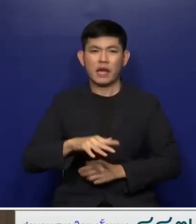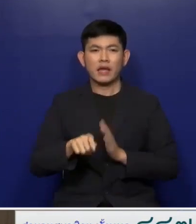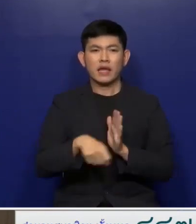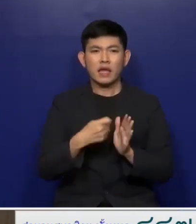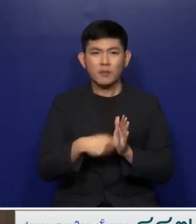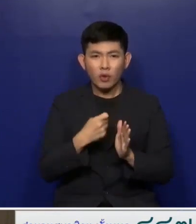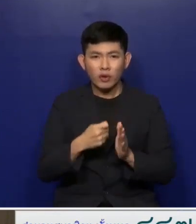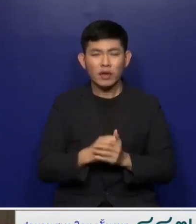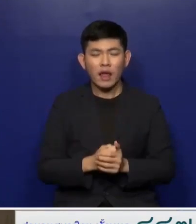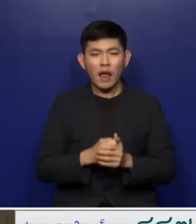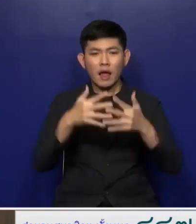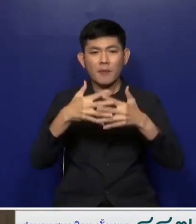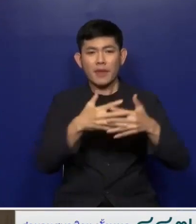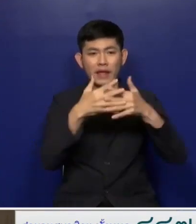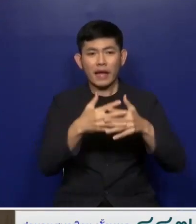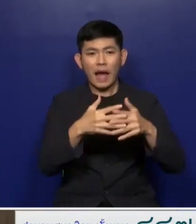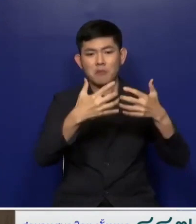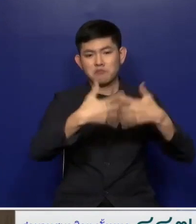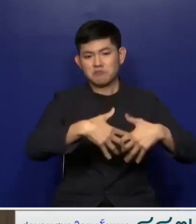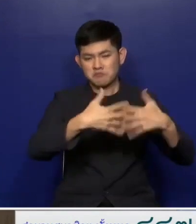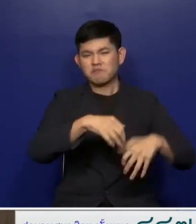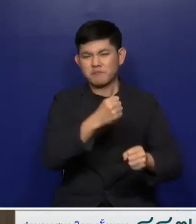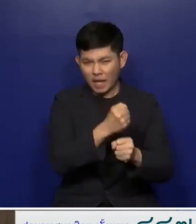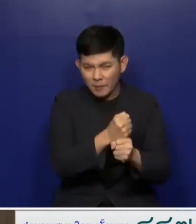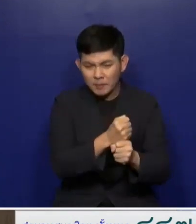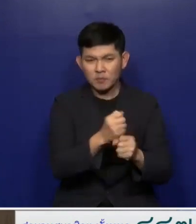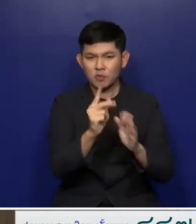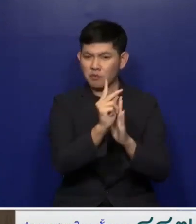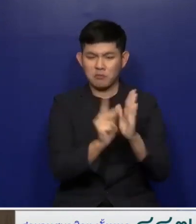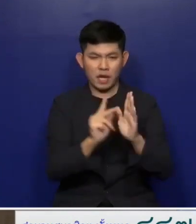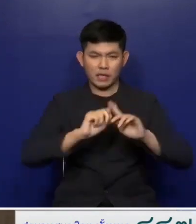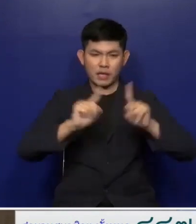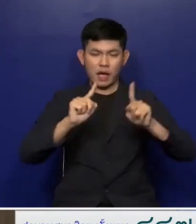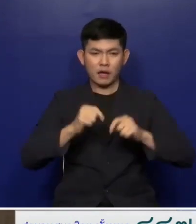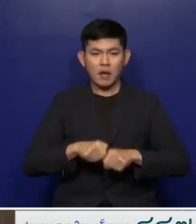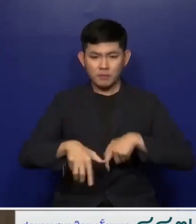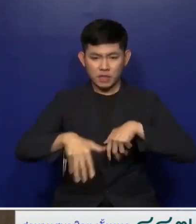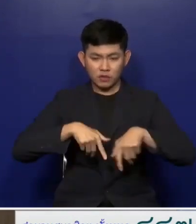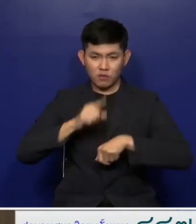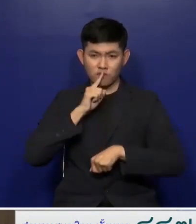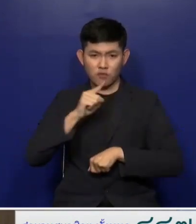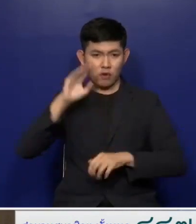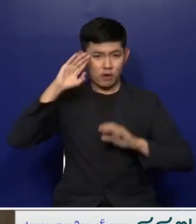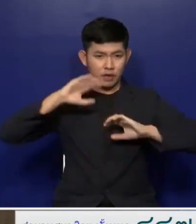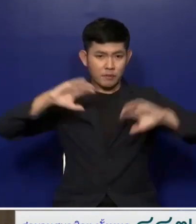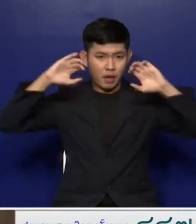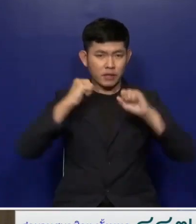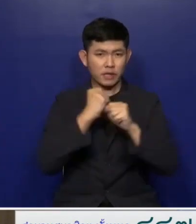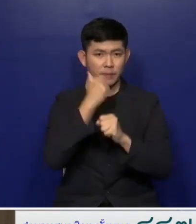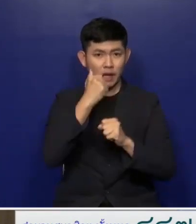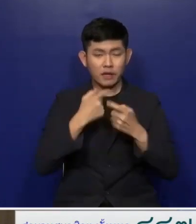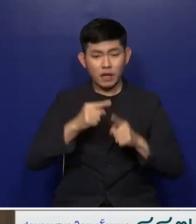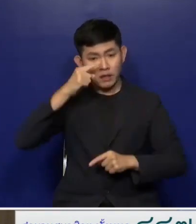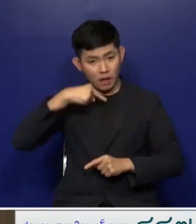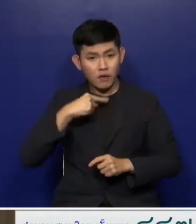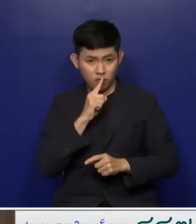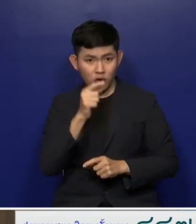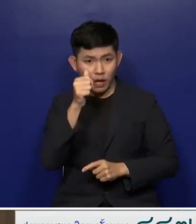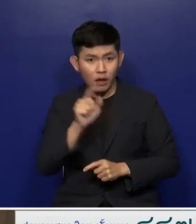ผู้ผลิแล้วกดหมายเขาไม่เหมือนเรากดหมาย เขาประชาชนได้ค่ เรื่ค่าเศยหายของเราทำได้